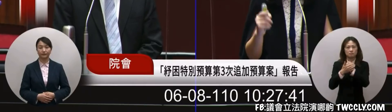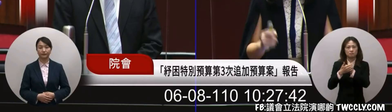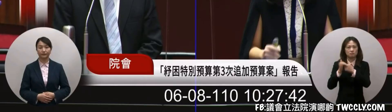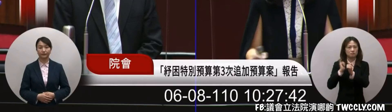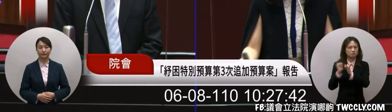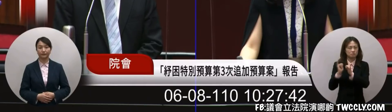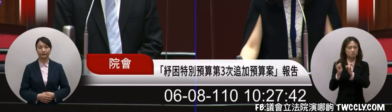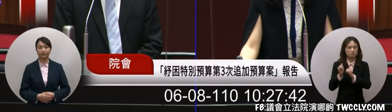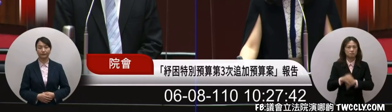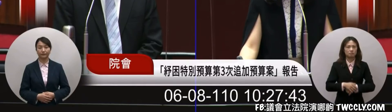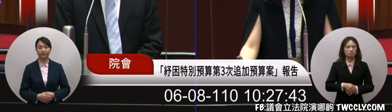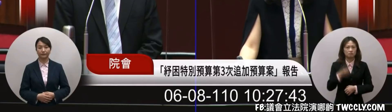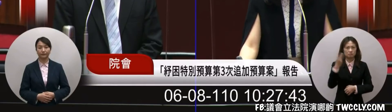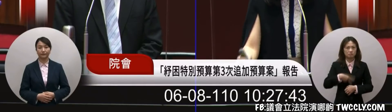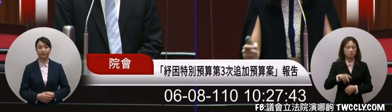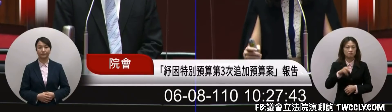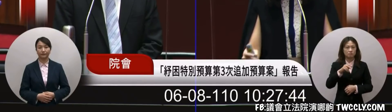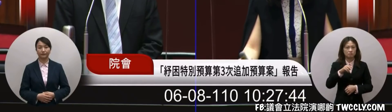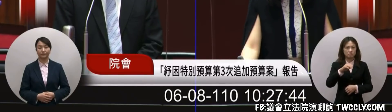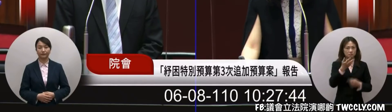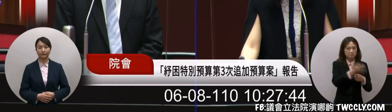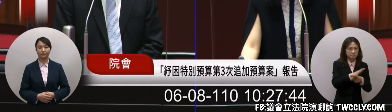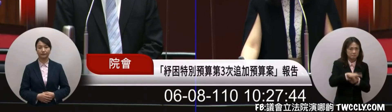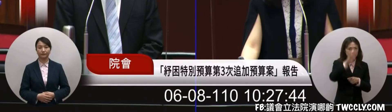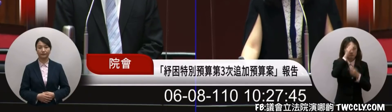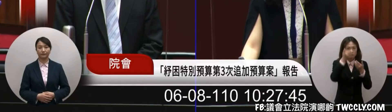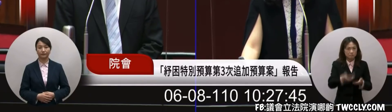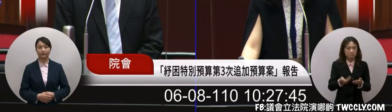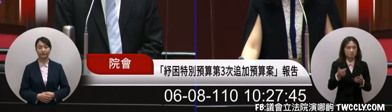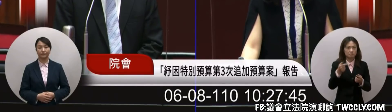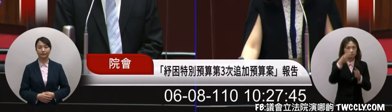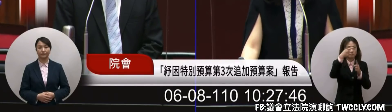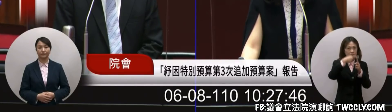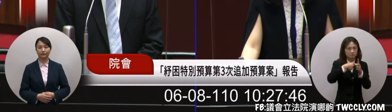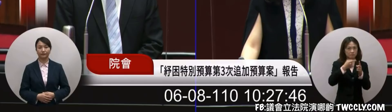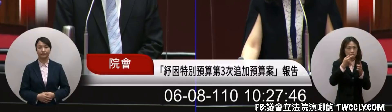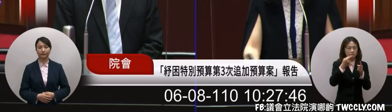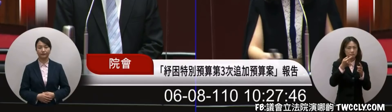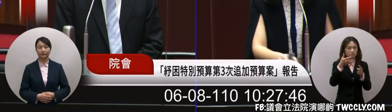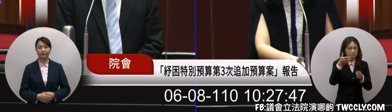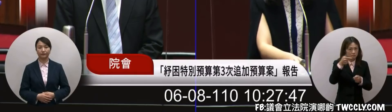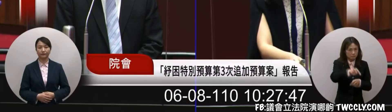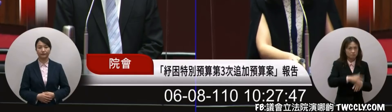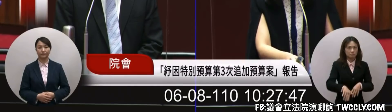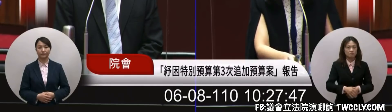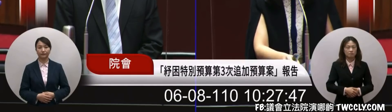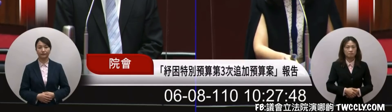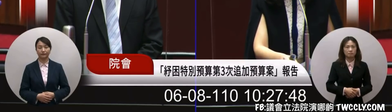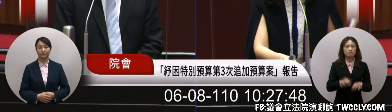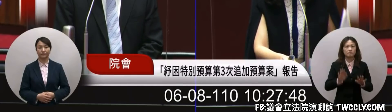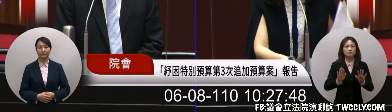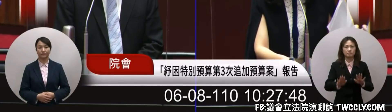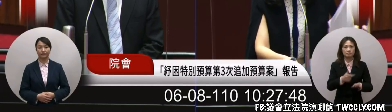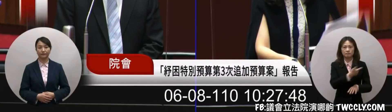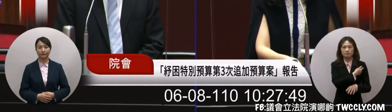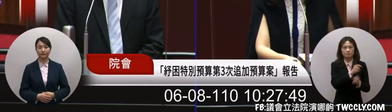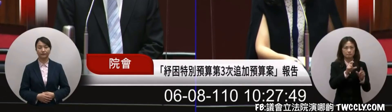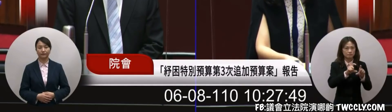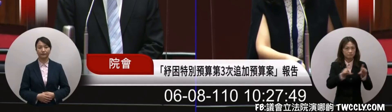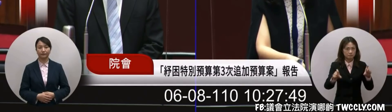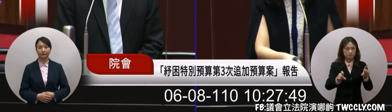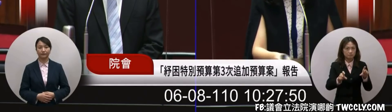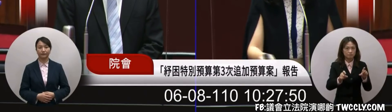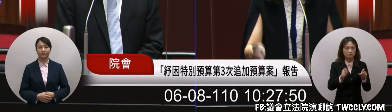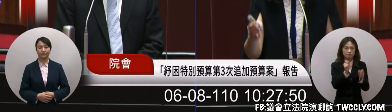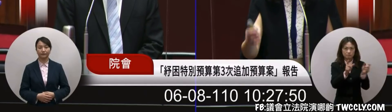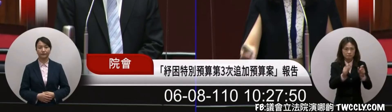有降低它的重症跟死亡率。那这个部分的话，不免我们也要问一下，到底我们的疫苗现在目前的采购跟到